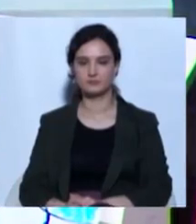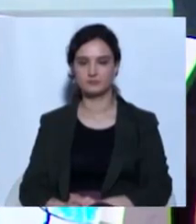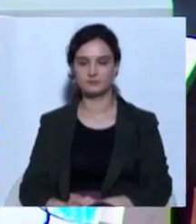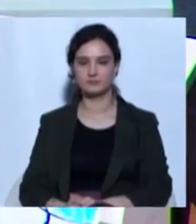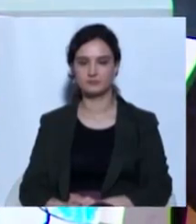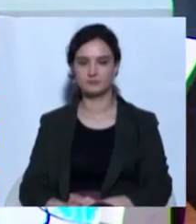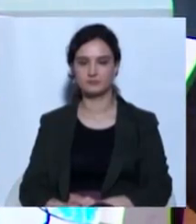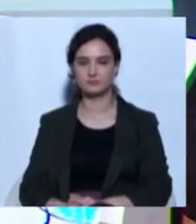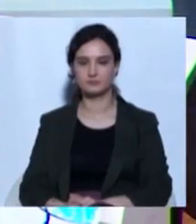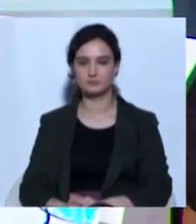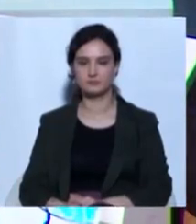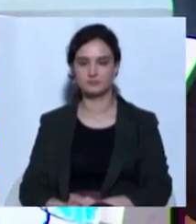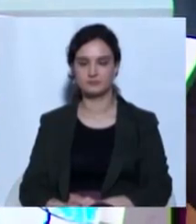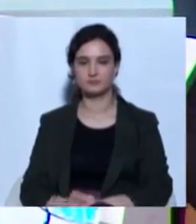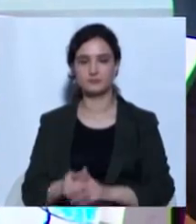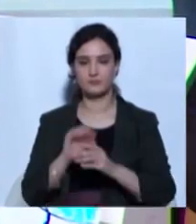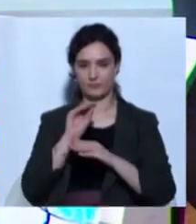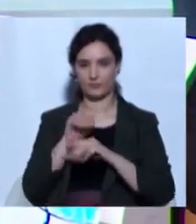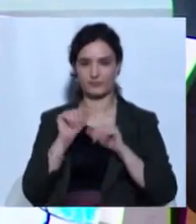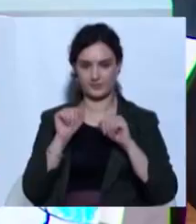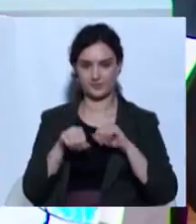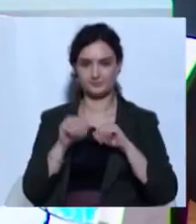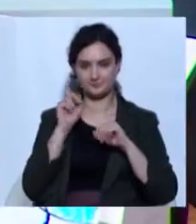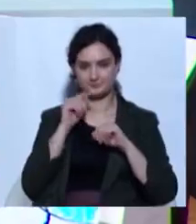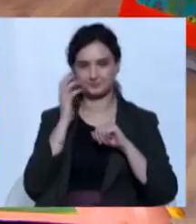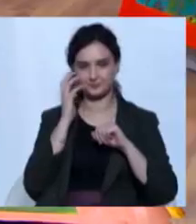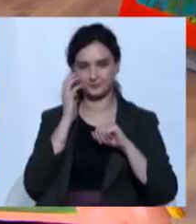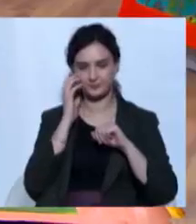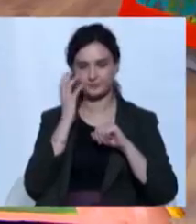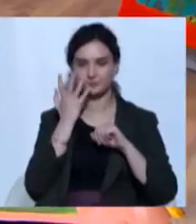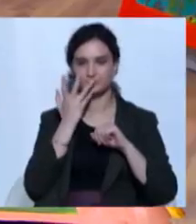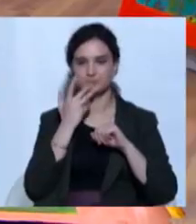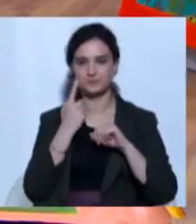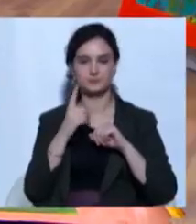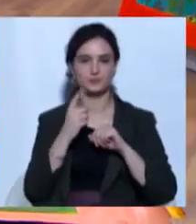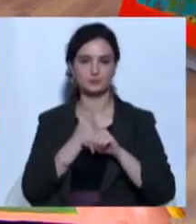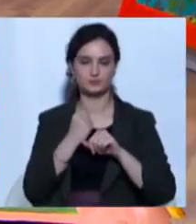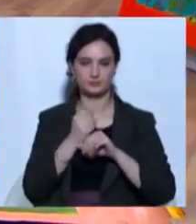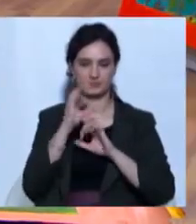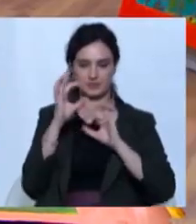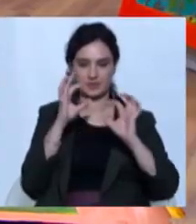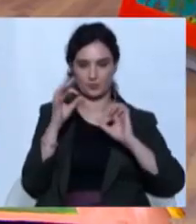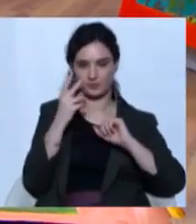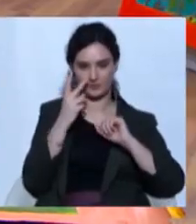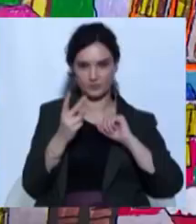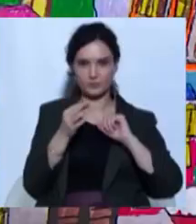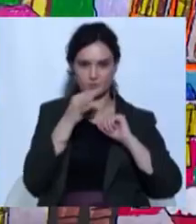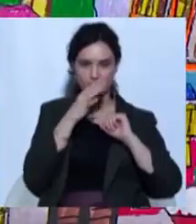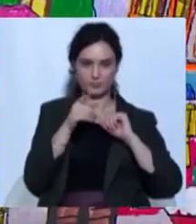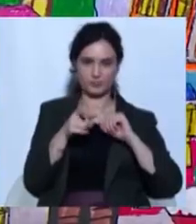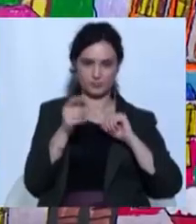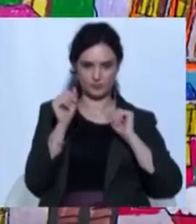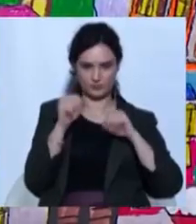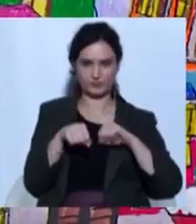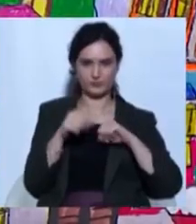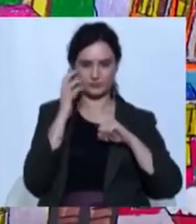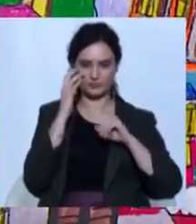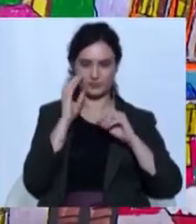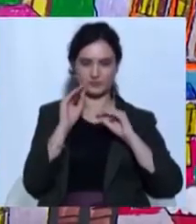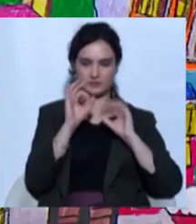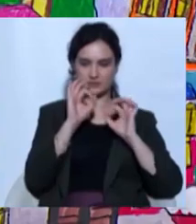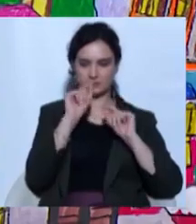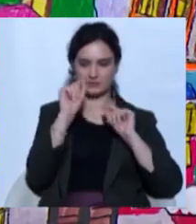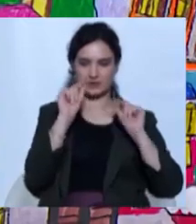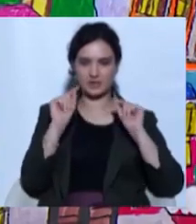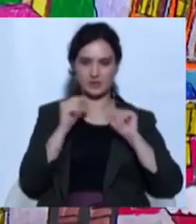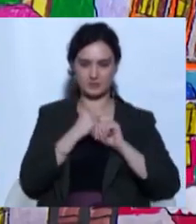და რა შეგურეცეთ, დაუმატოთ აქ შავი. ეხლა რატა ეს ლაქა რო დავინახე, მომეწონა და შეგულია რო შავი